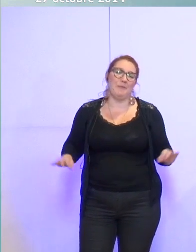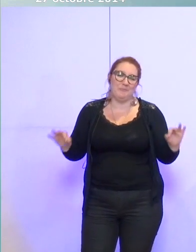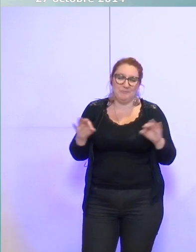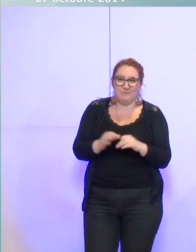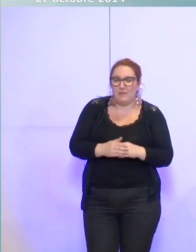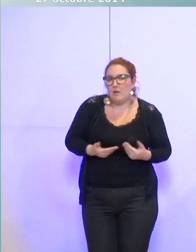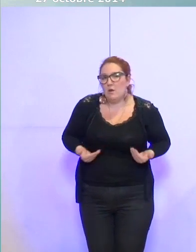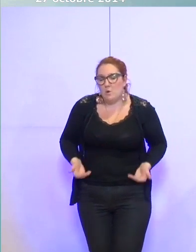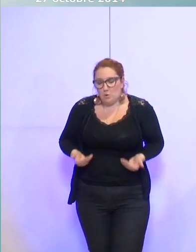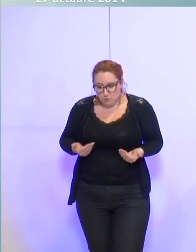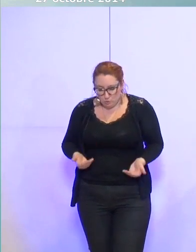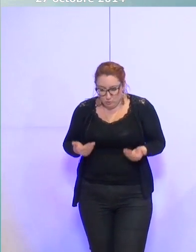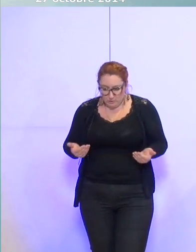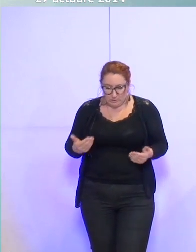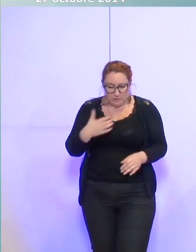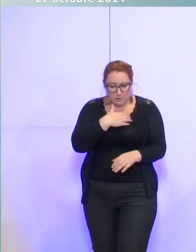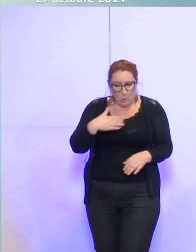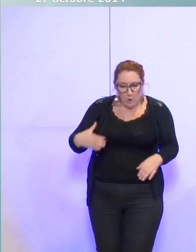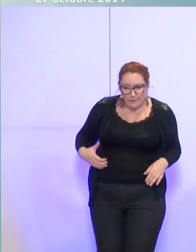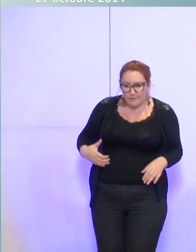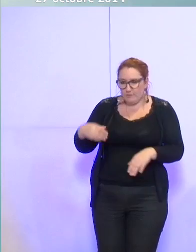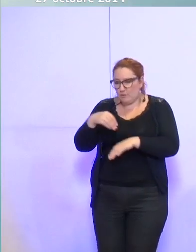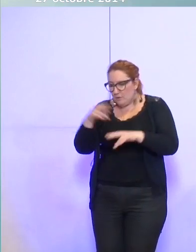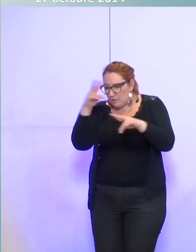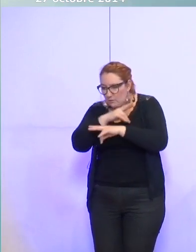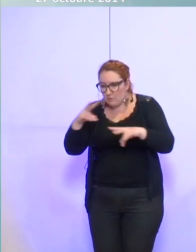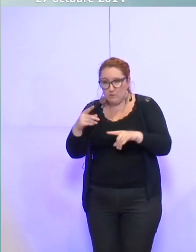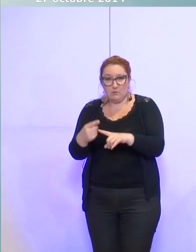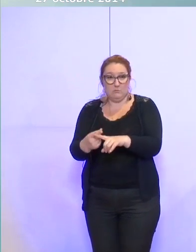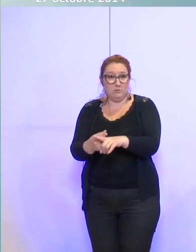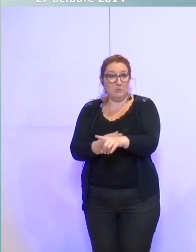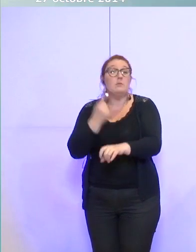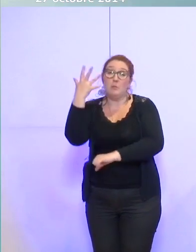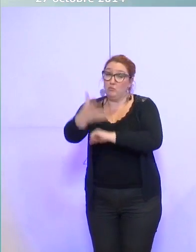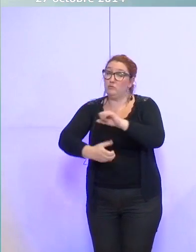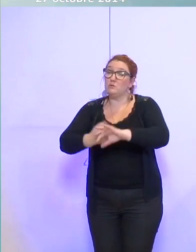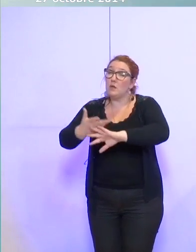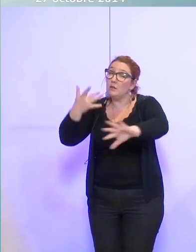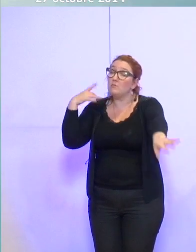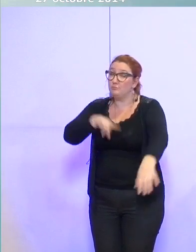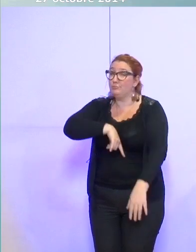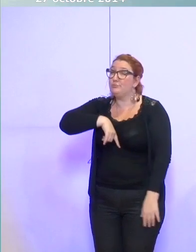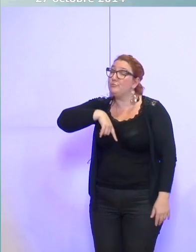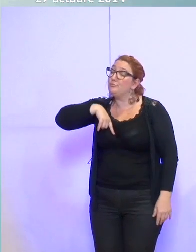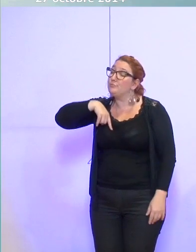que les collectivités se voient depuis maintenant de très nombreuses années trop